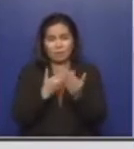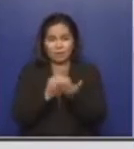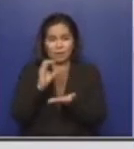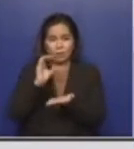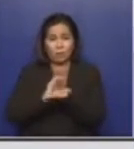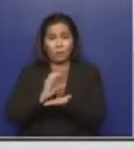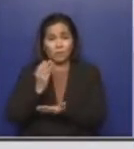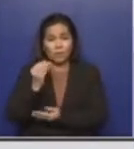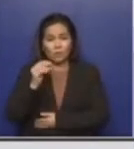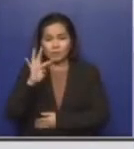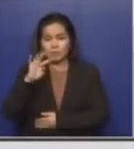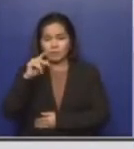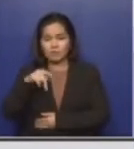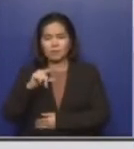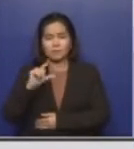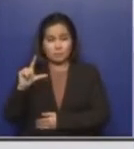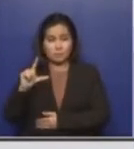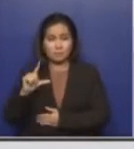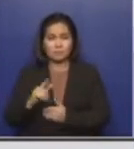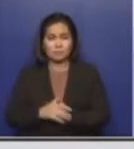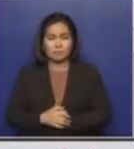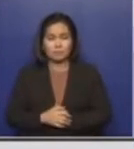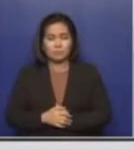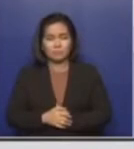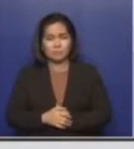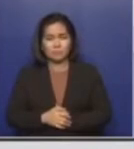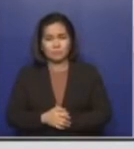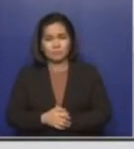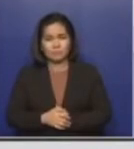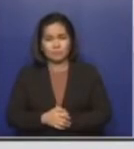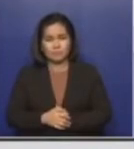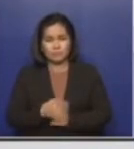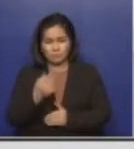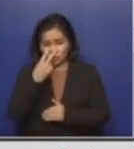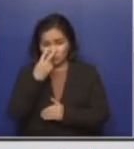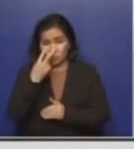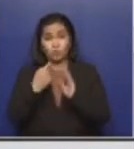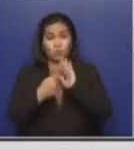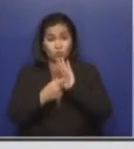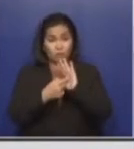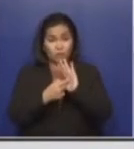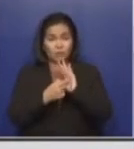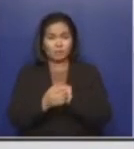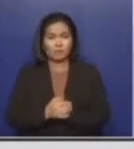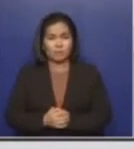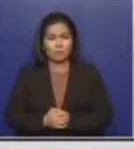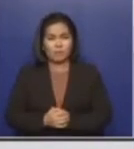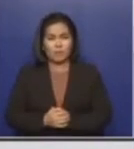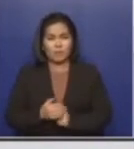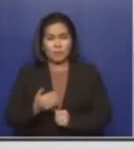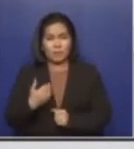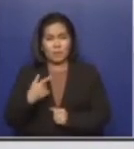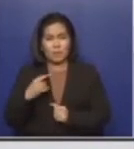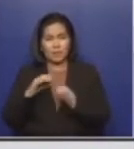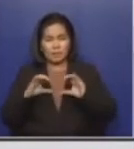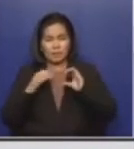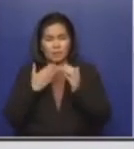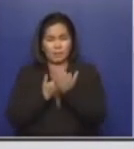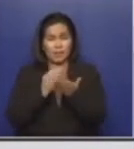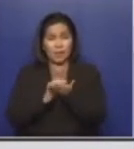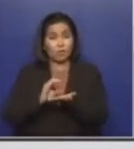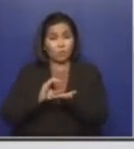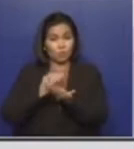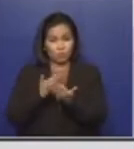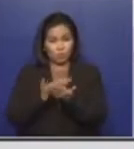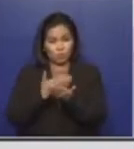2ต้องงบประมาณทั้งหมดแต่ผมมาดูในส่วนตัวอย่างท่านจัดสรรงบประมาณซึ่ง